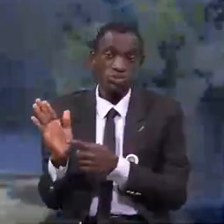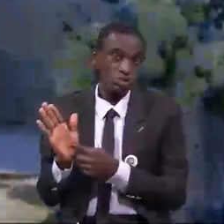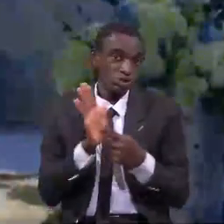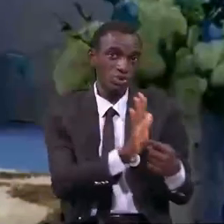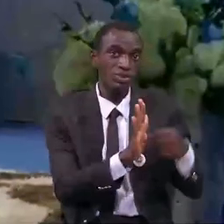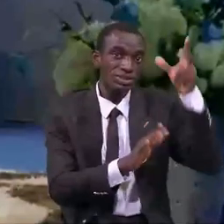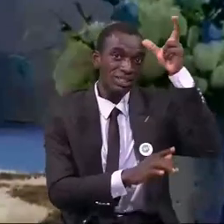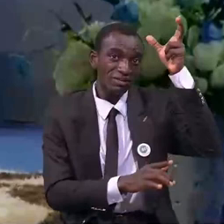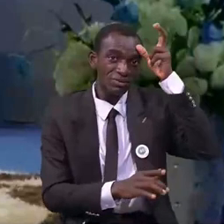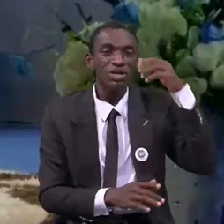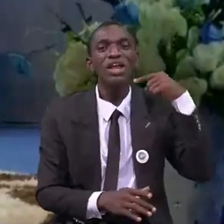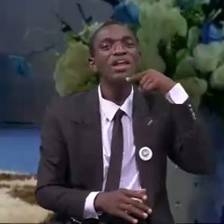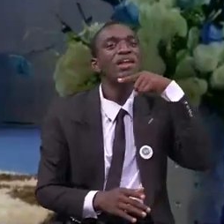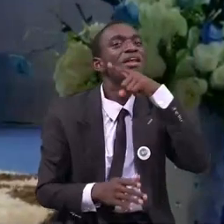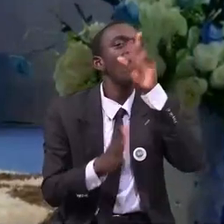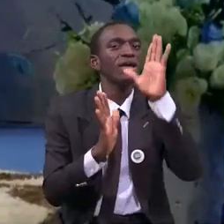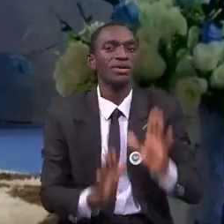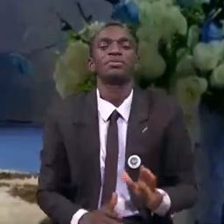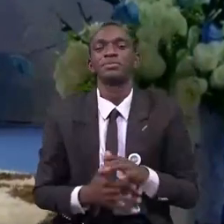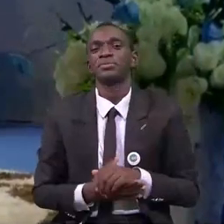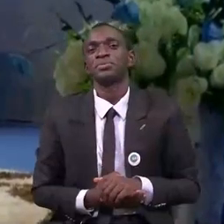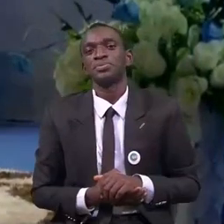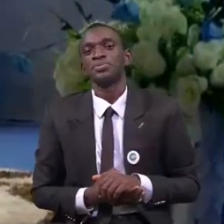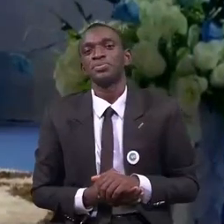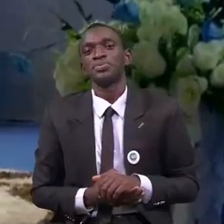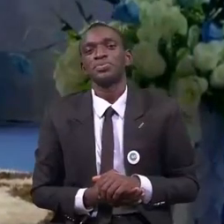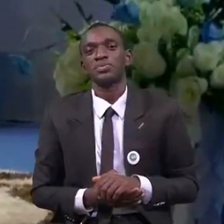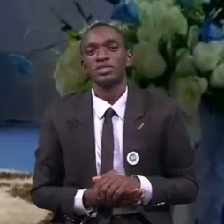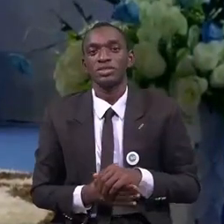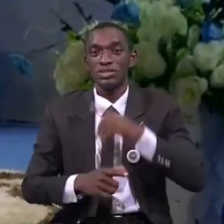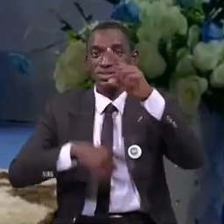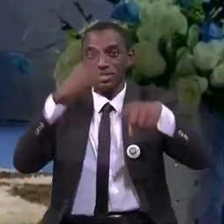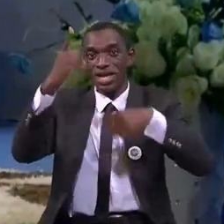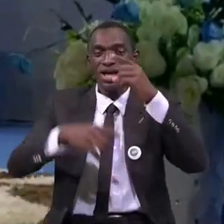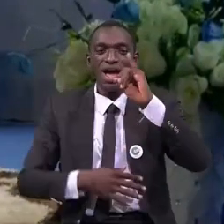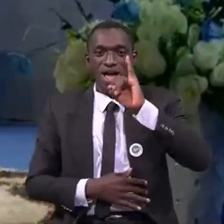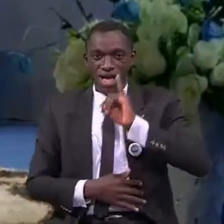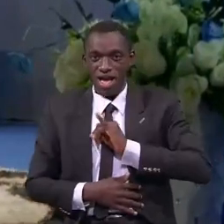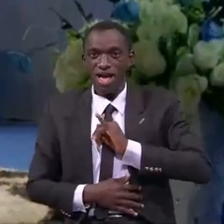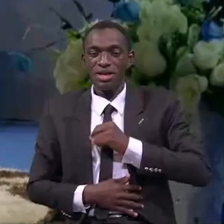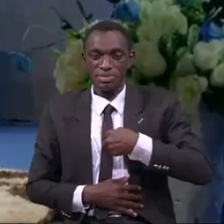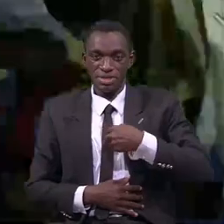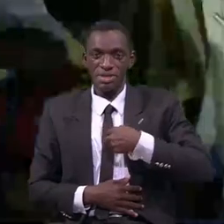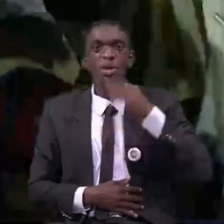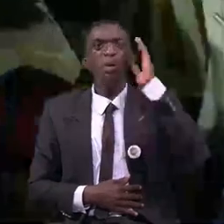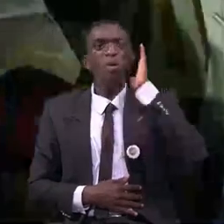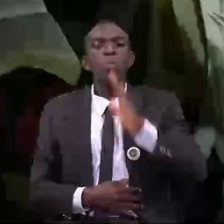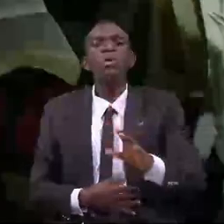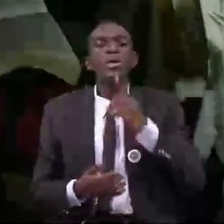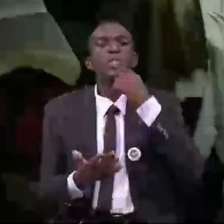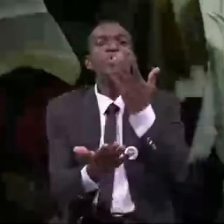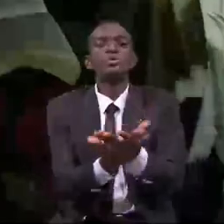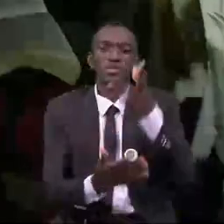Seigneur le job a prouvé que le que le diable est menteur je vais